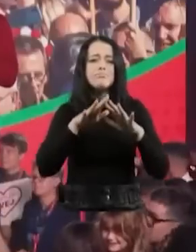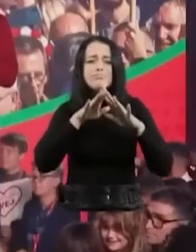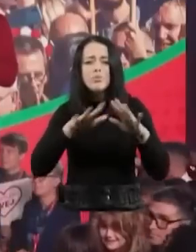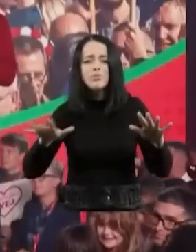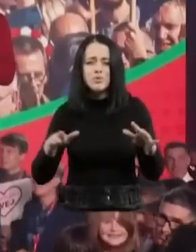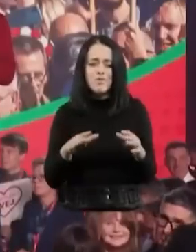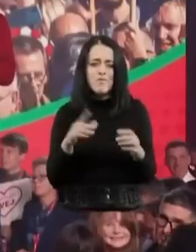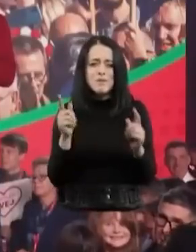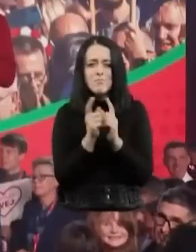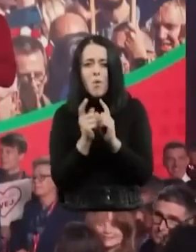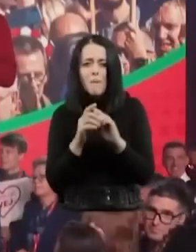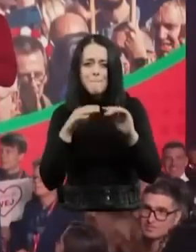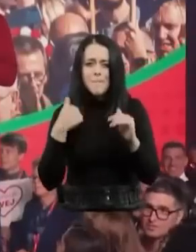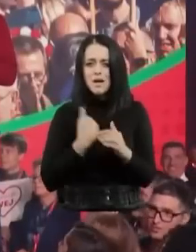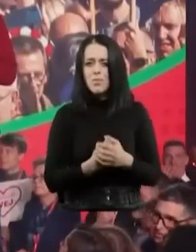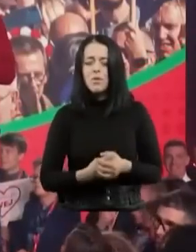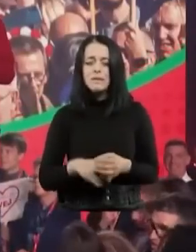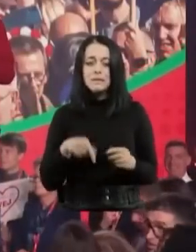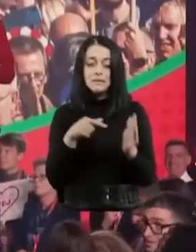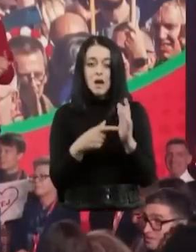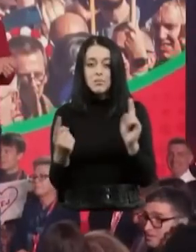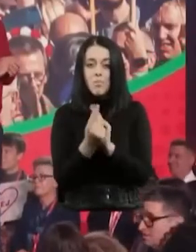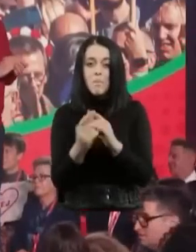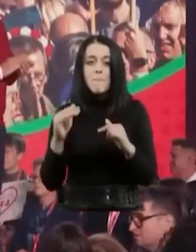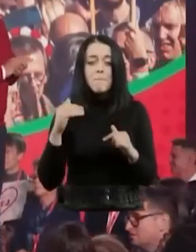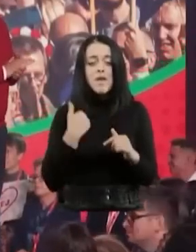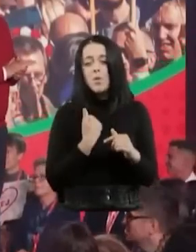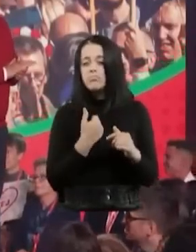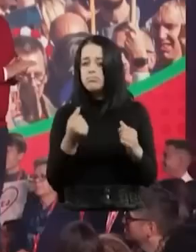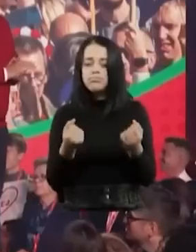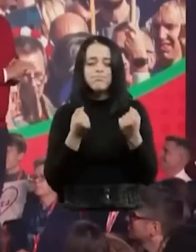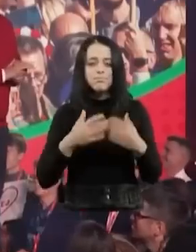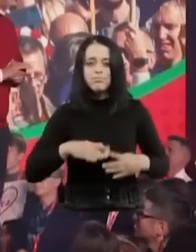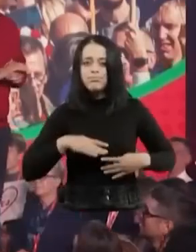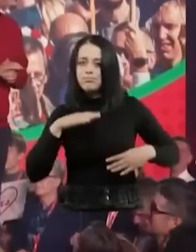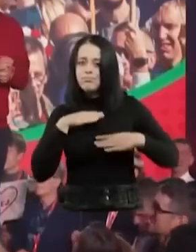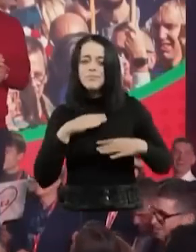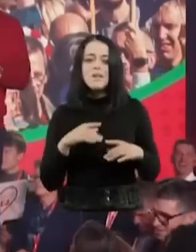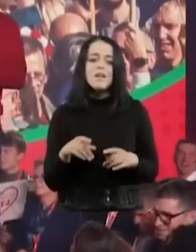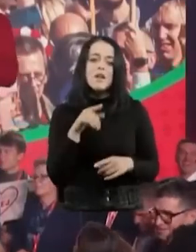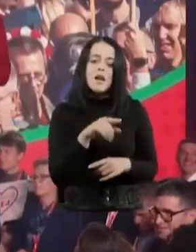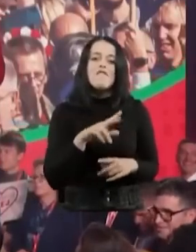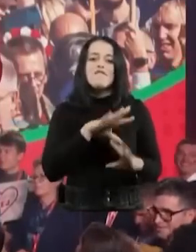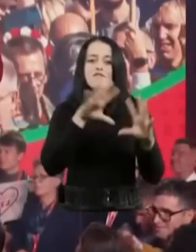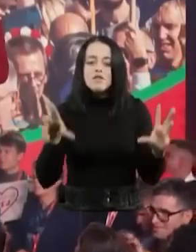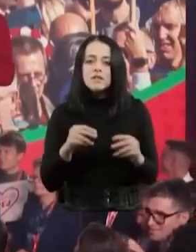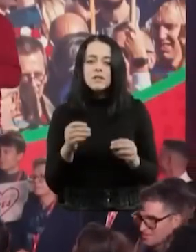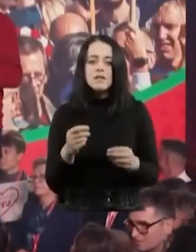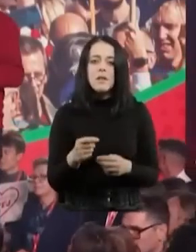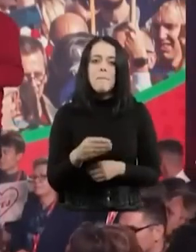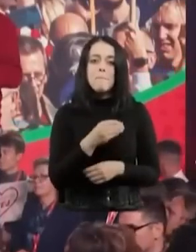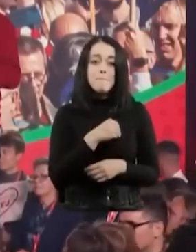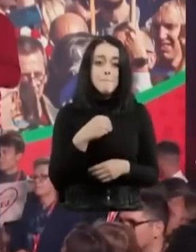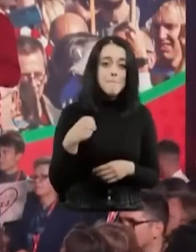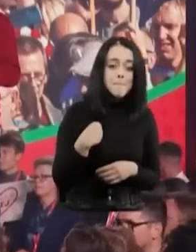nastrój w ramach opozycji i zaczyna mięknąć, zaczyna łagodzić swoje stanowisko, bo może się okazać, że rzeczywiście ten bagaż, który